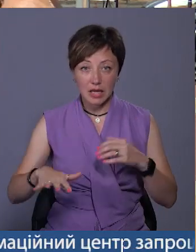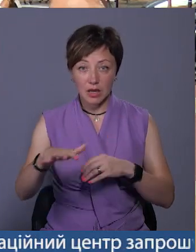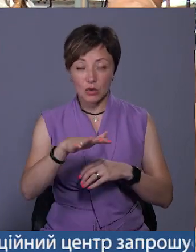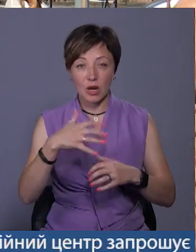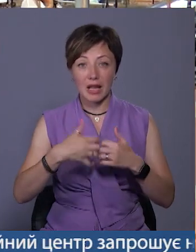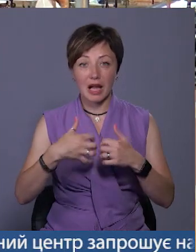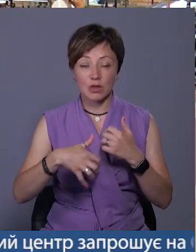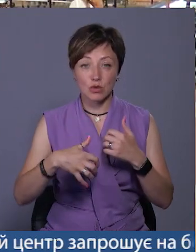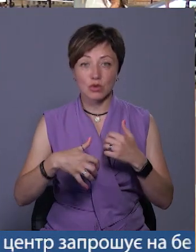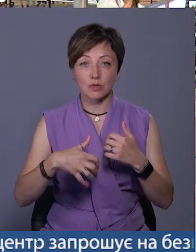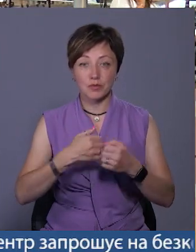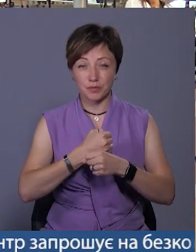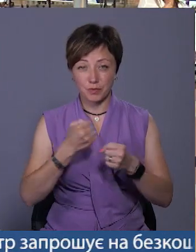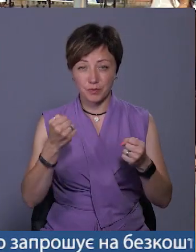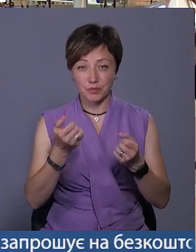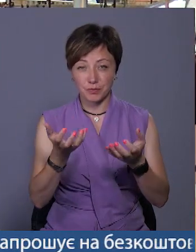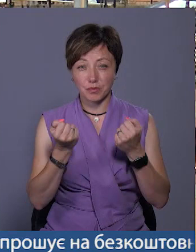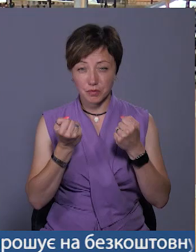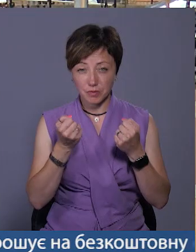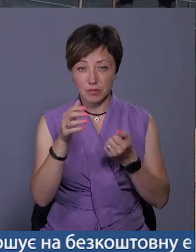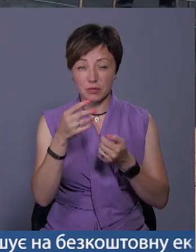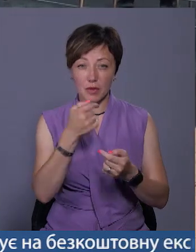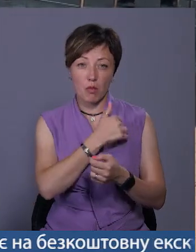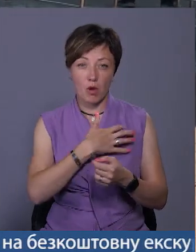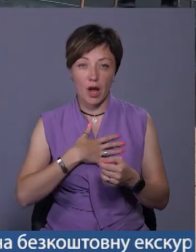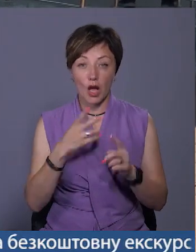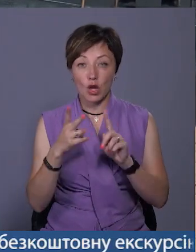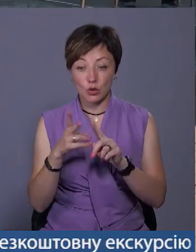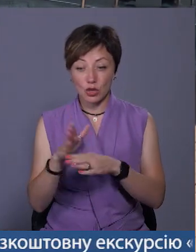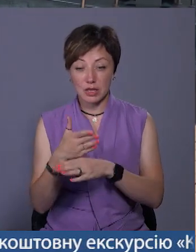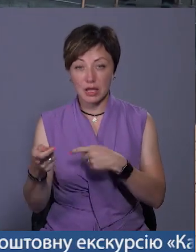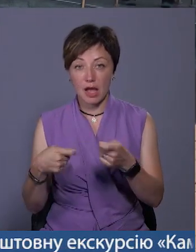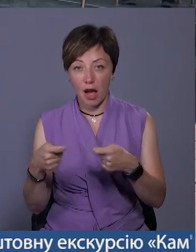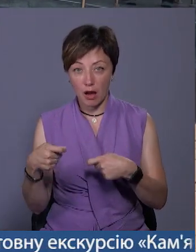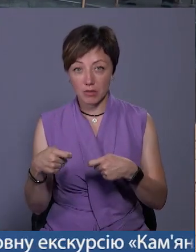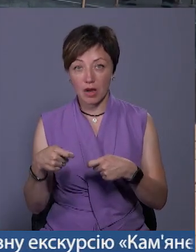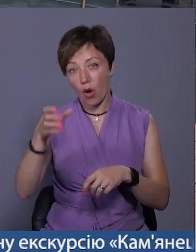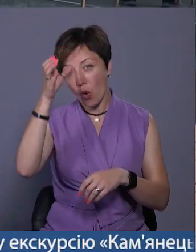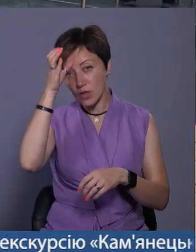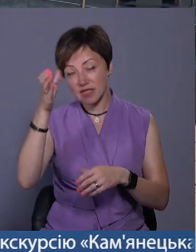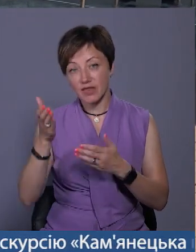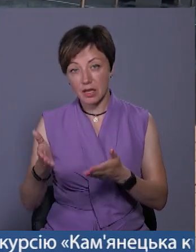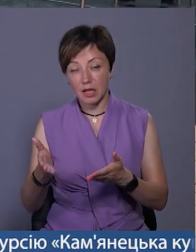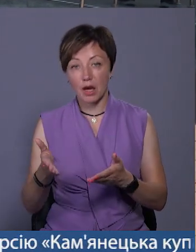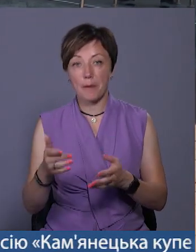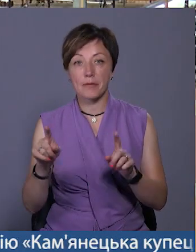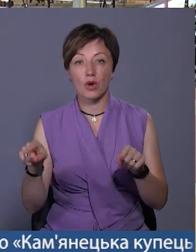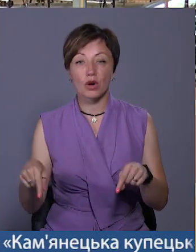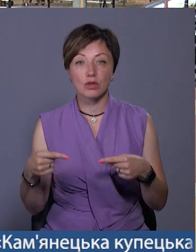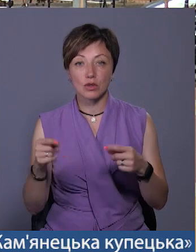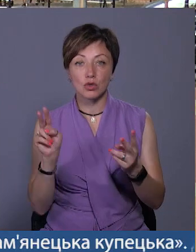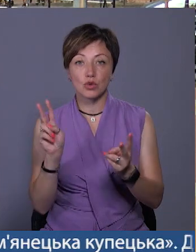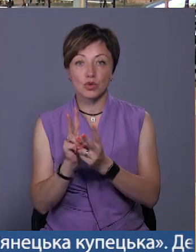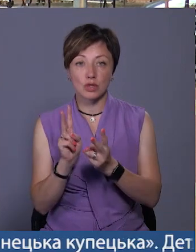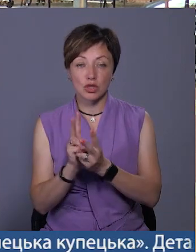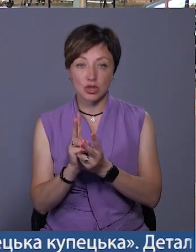на Херсонщині отримав значні поранення. Друга частина ярмарки – це буде така освітня. І ми організовуємо